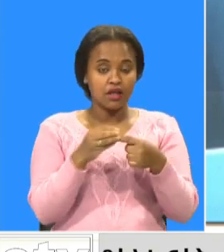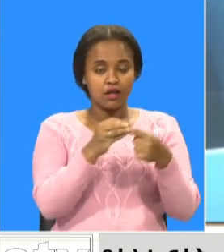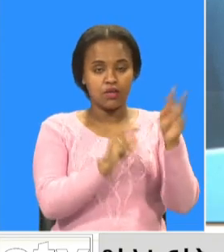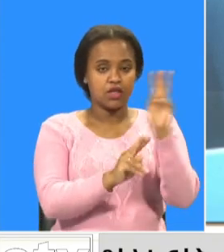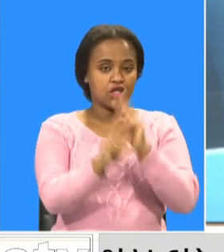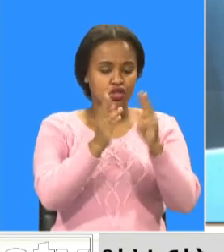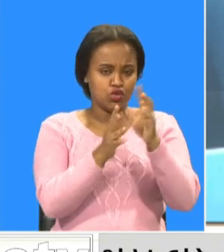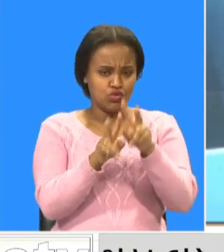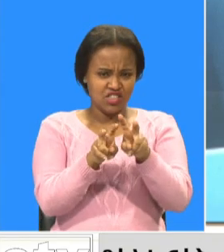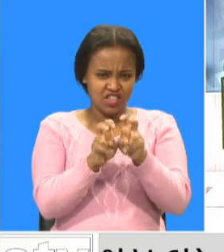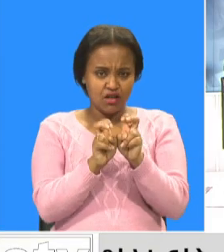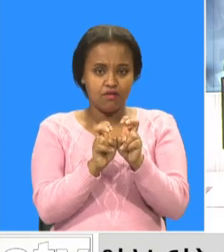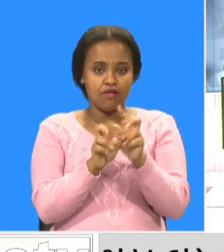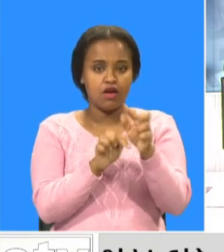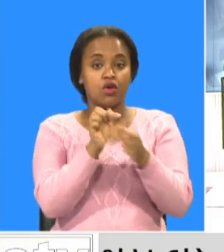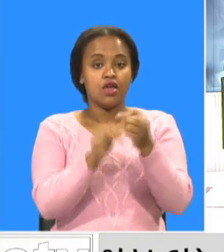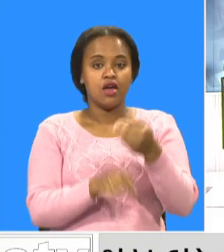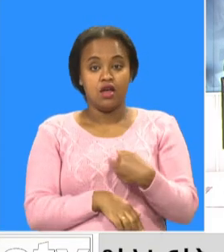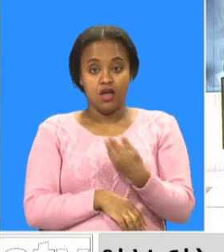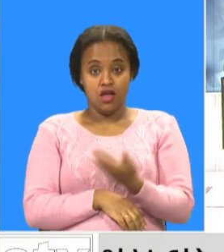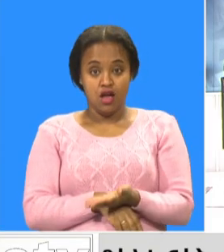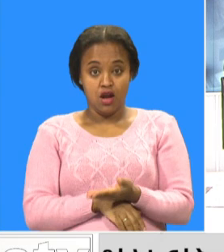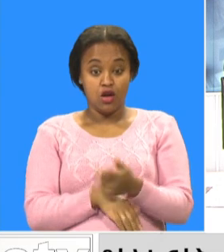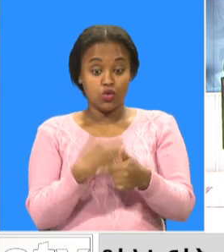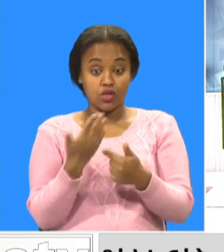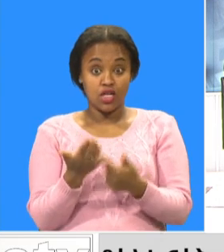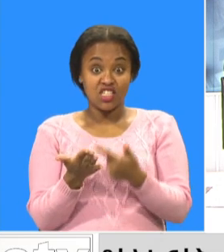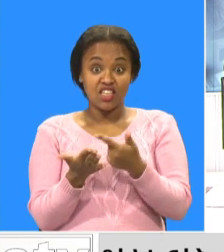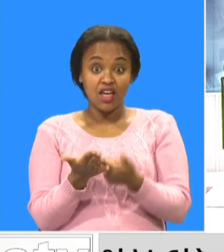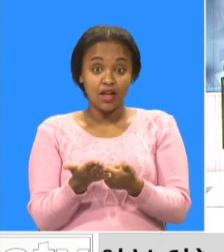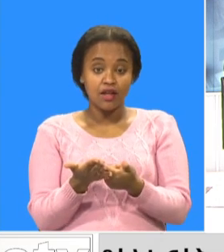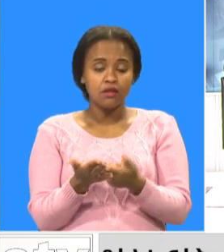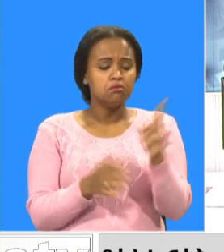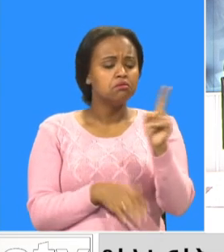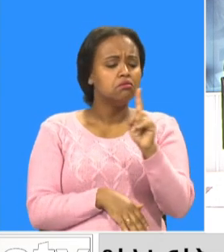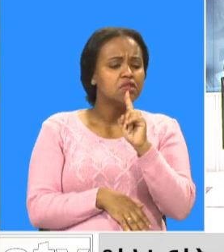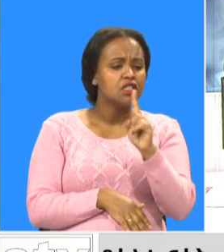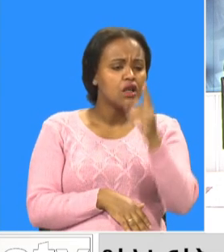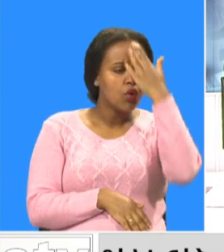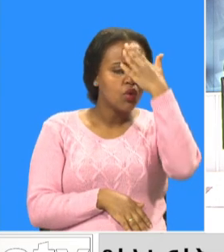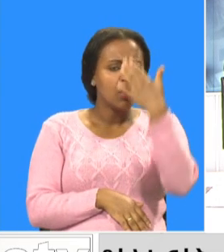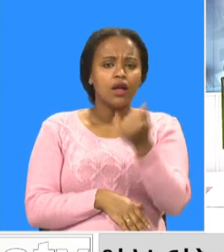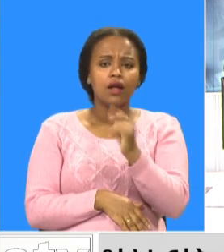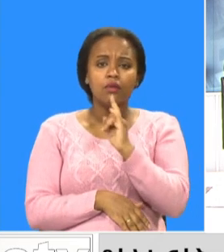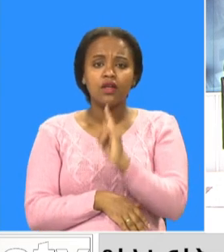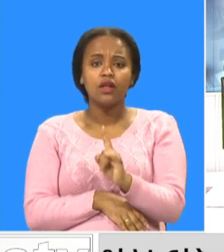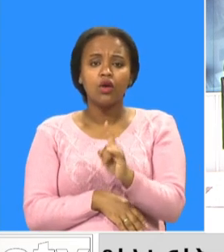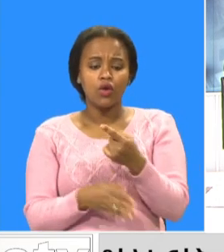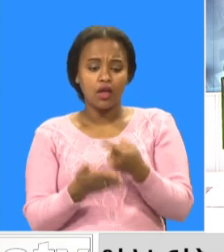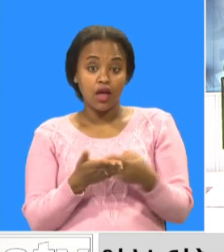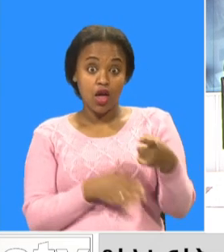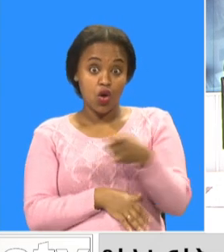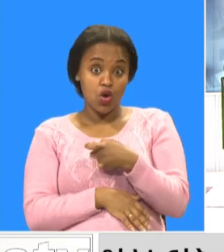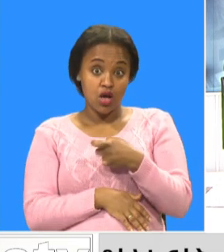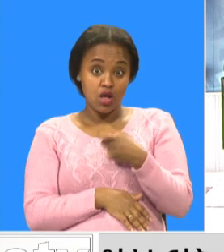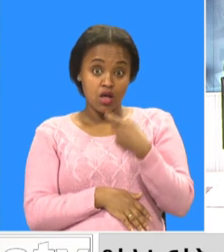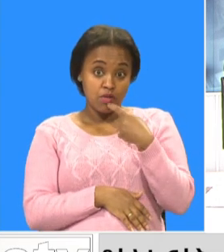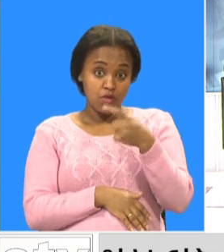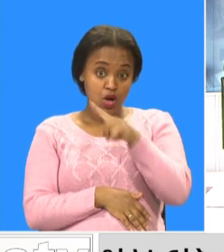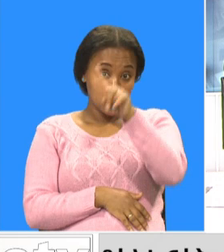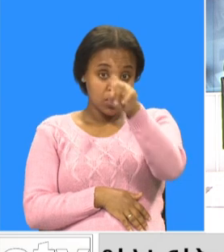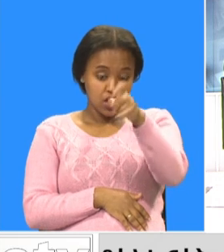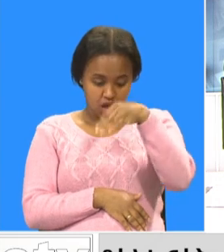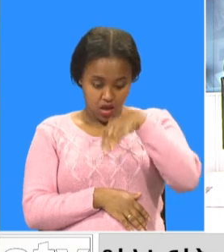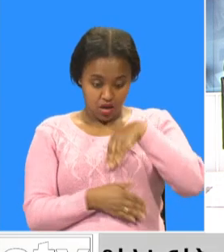ችግሩ እየከፋ ነው እየሄደ ያለው። ስለዚህ ይሄንን ምንድን ነው ለምንድን ነው ይሄ ነው የሚለውን